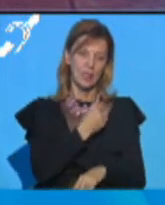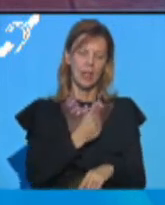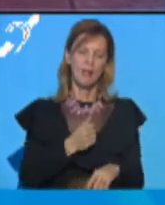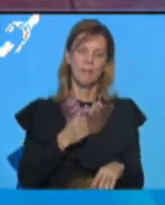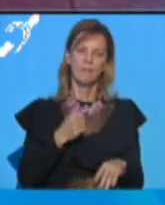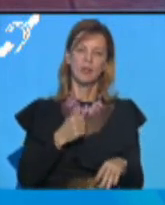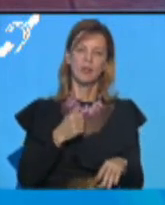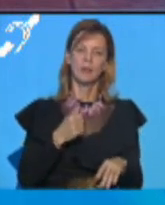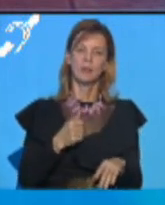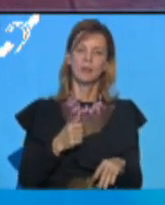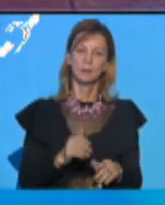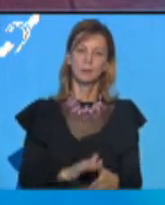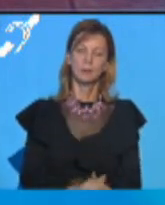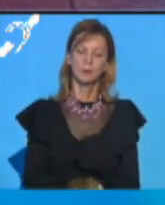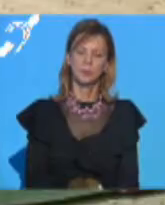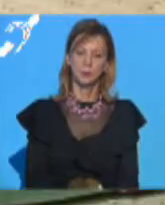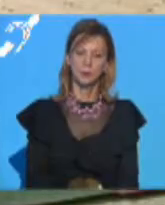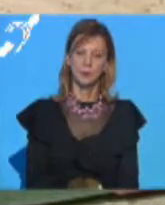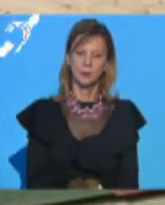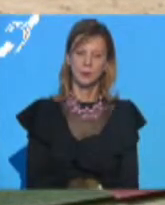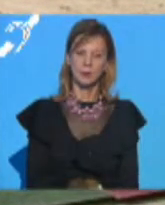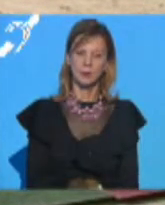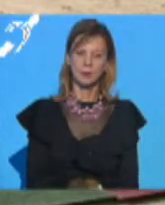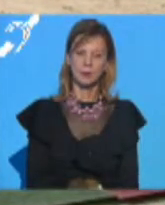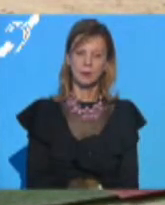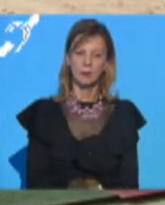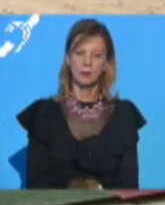cu veleități artistice.